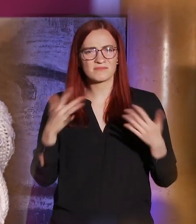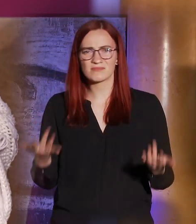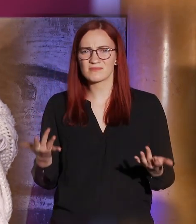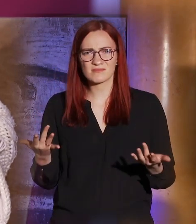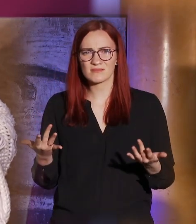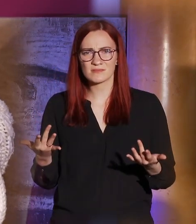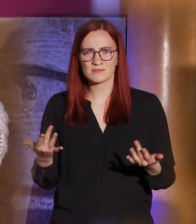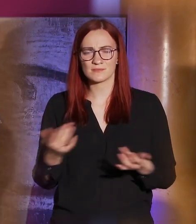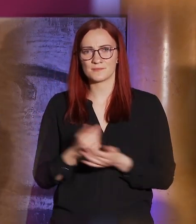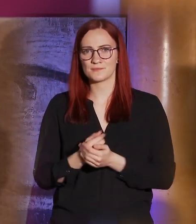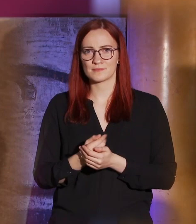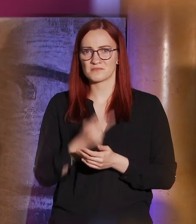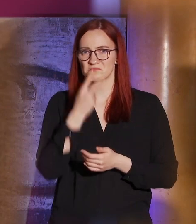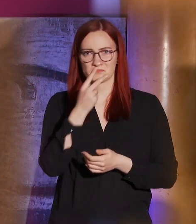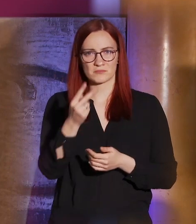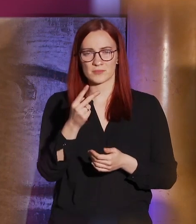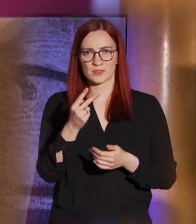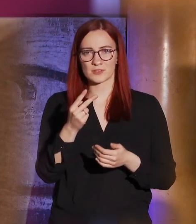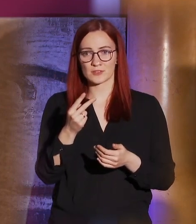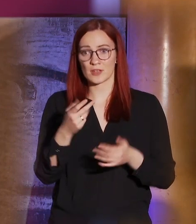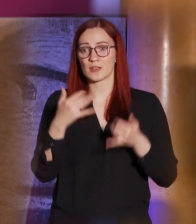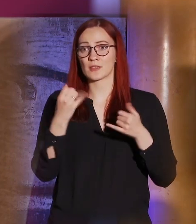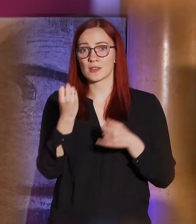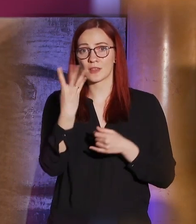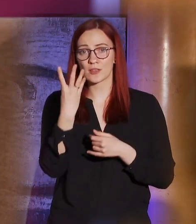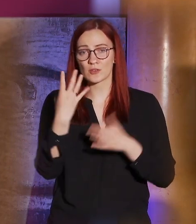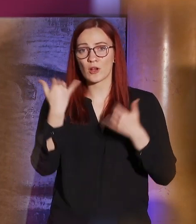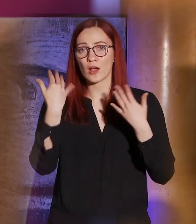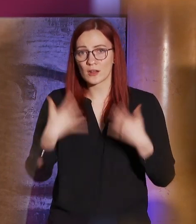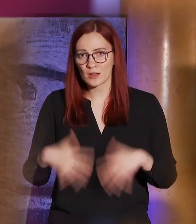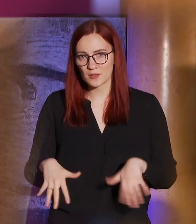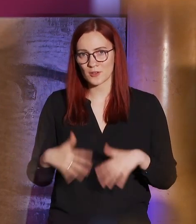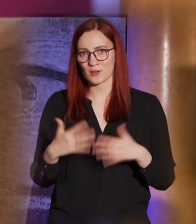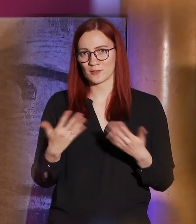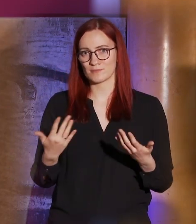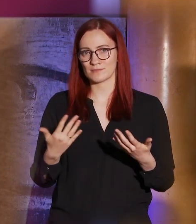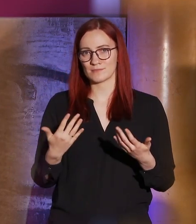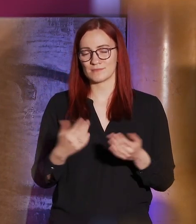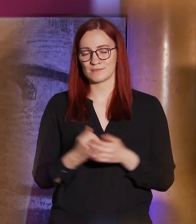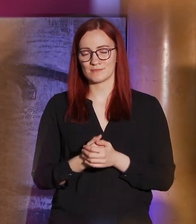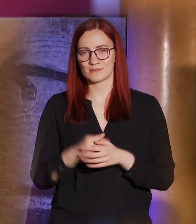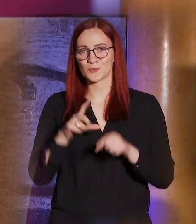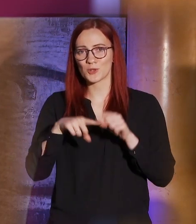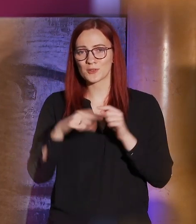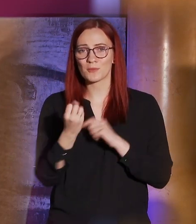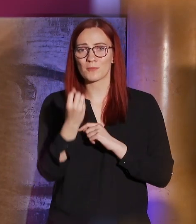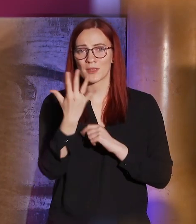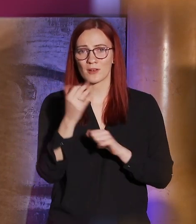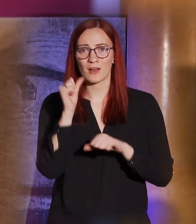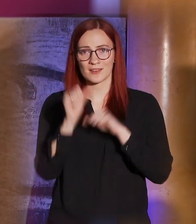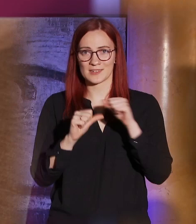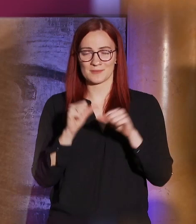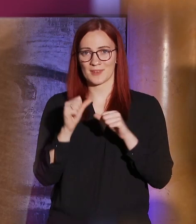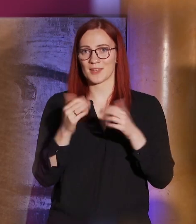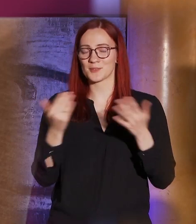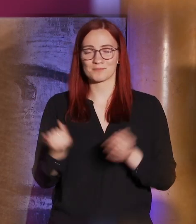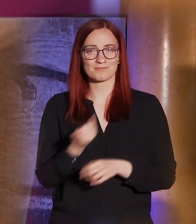pažiūrėkit, jis yra 14 metų, 15 sezonas bus, tai va, labai įdomiai,